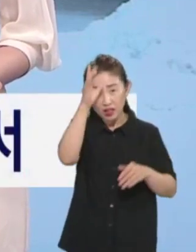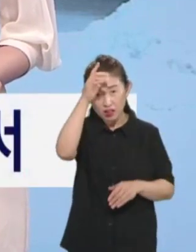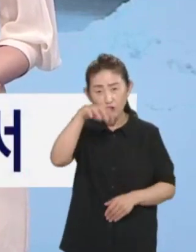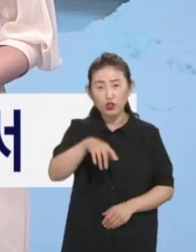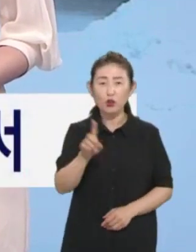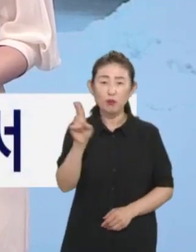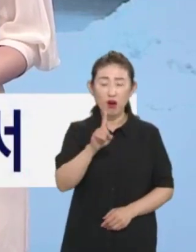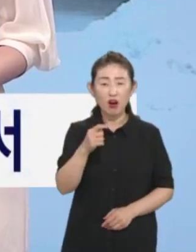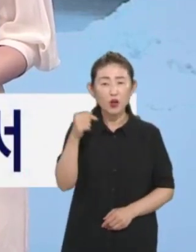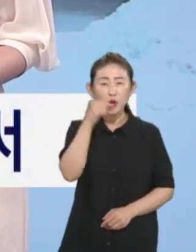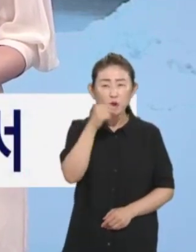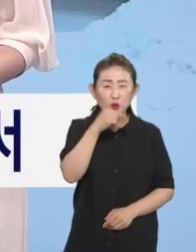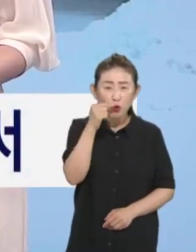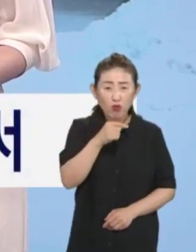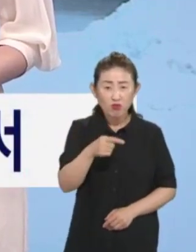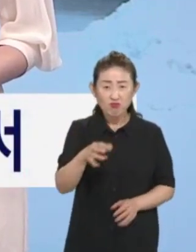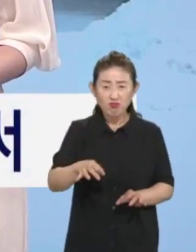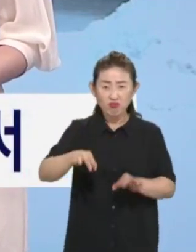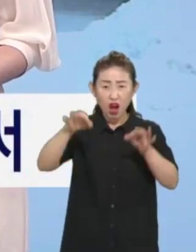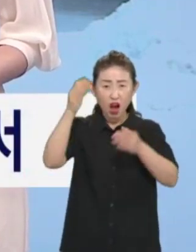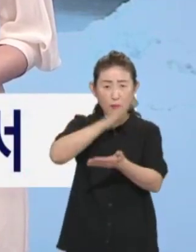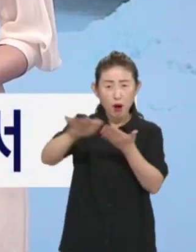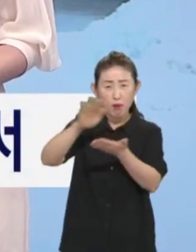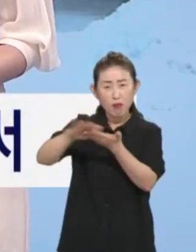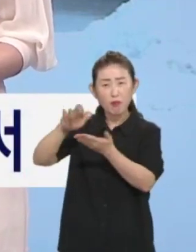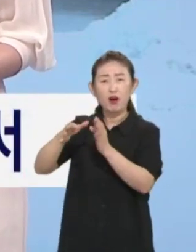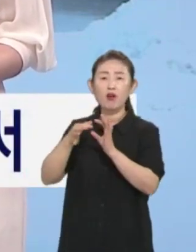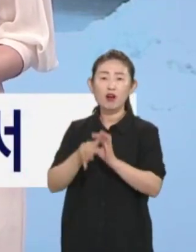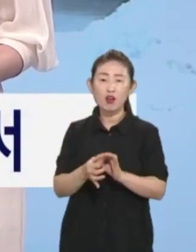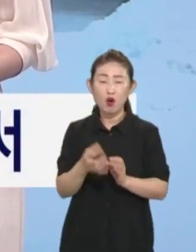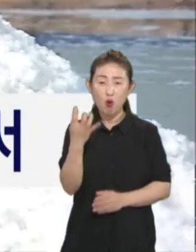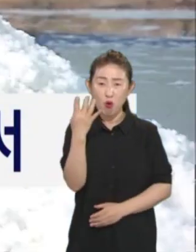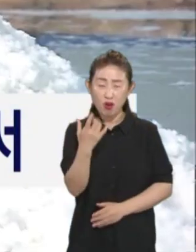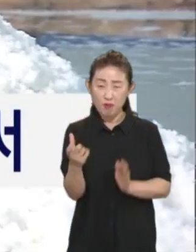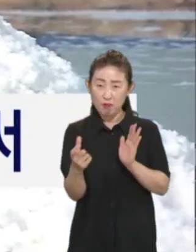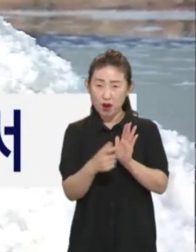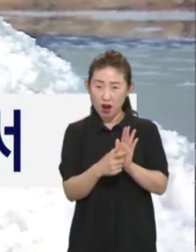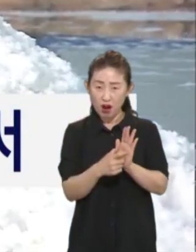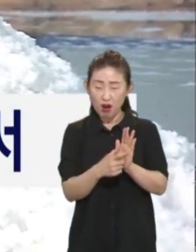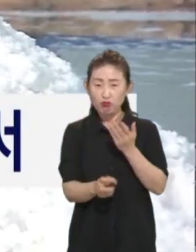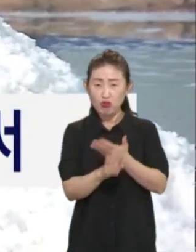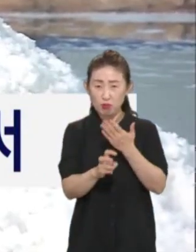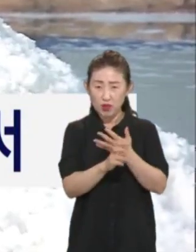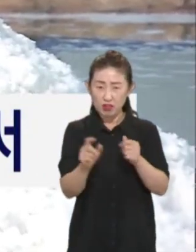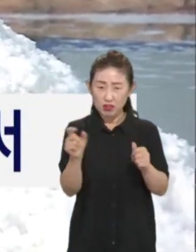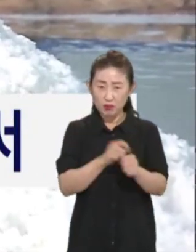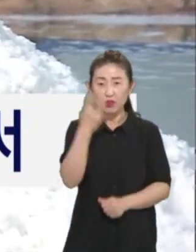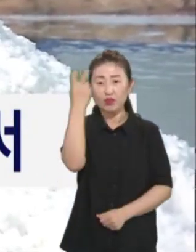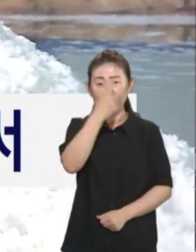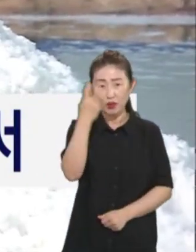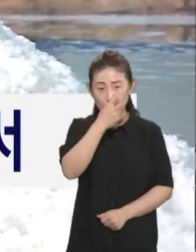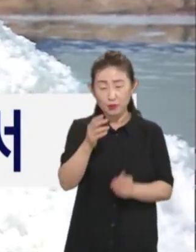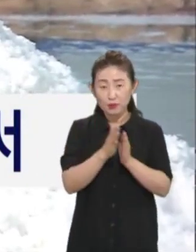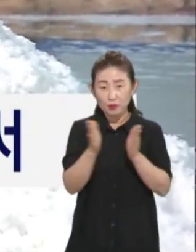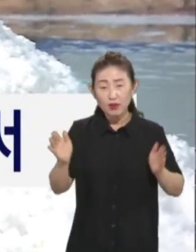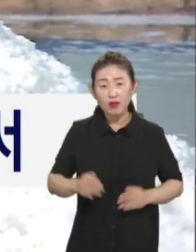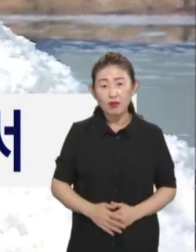태안해양경찰서는 최근 천일염의 가격 상승, 품귀 현상과 관련해 원산지 둔갑 행위 등에 대한 특별 단속을 벌이기로